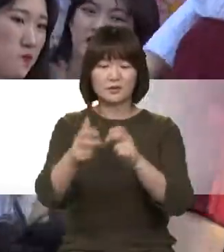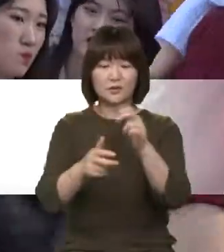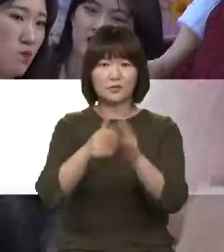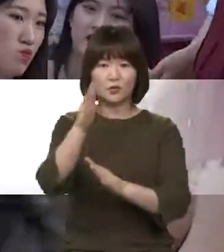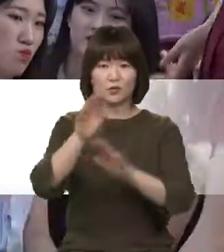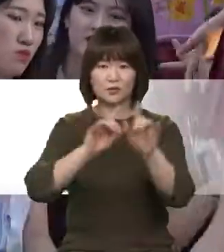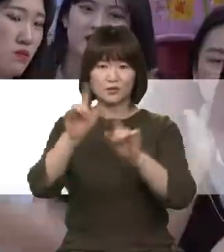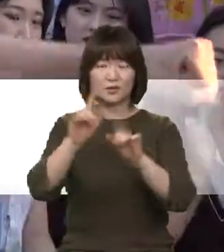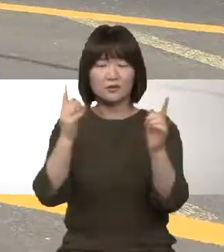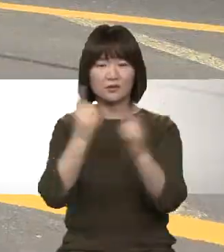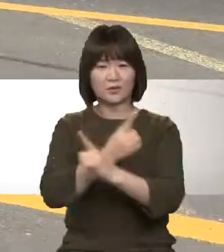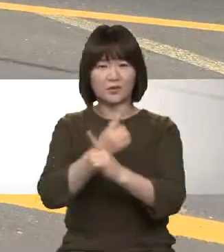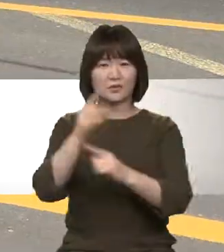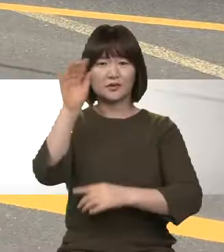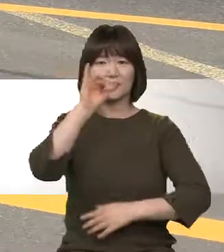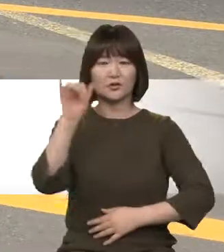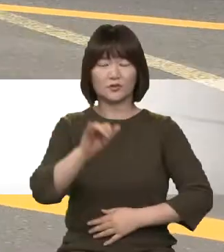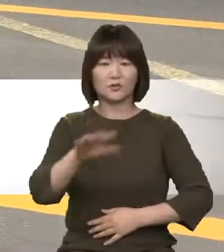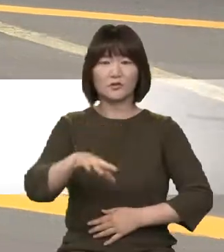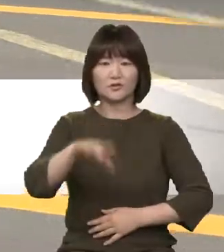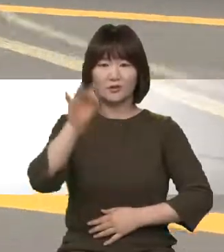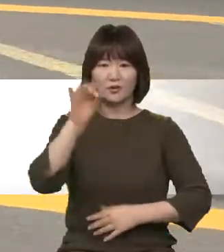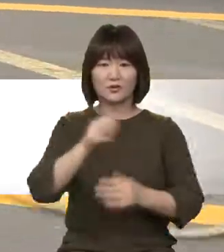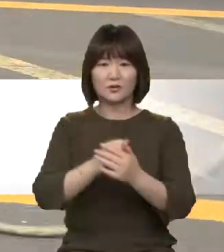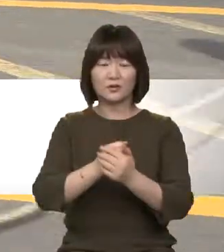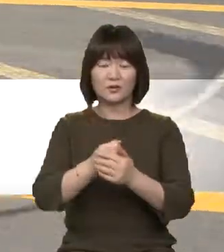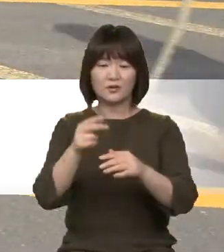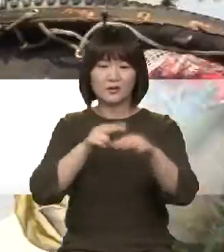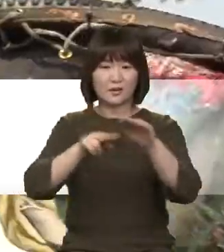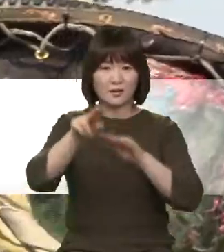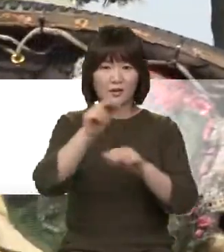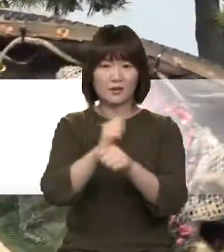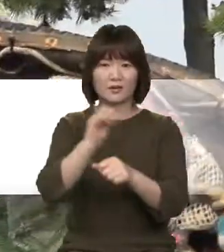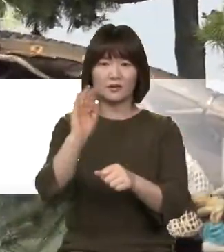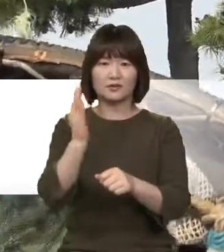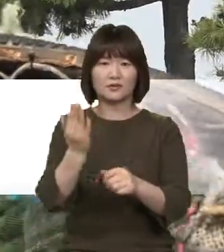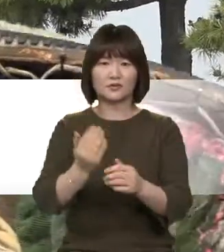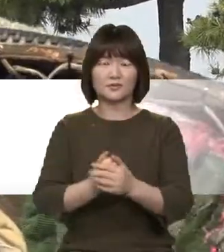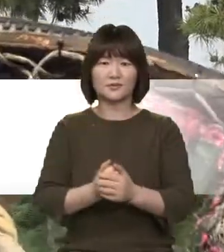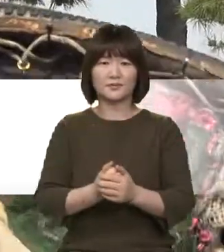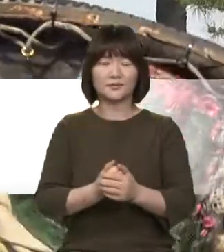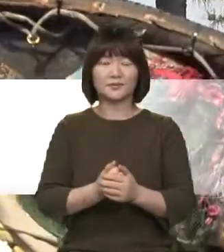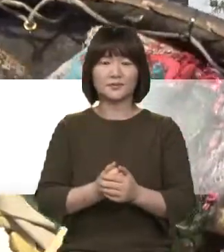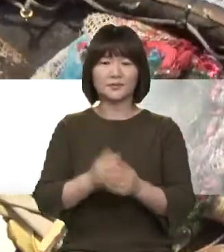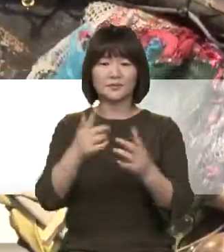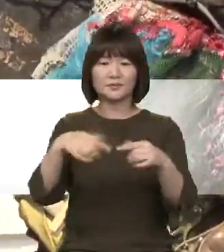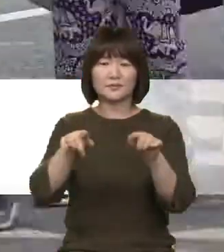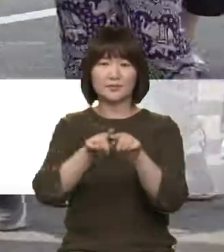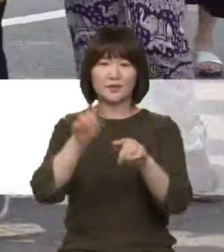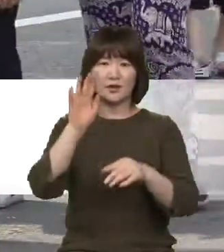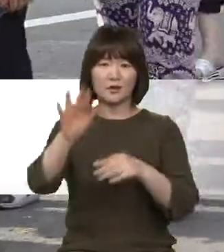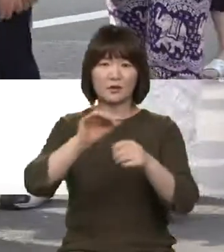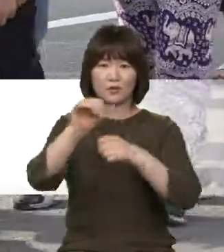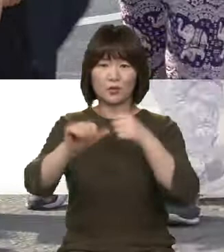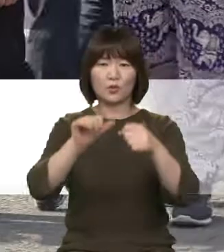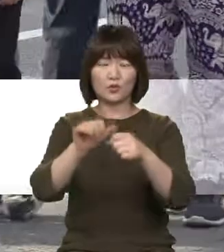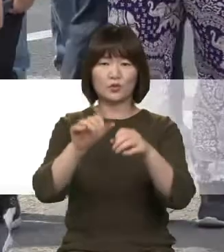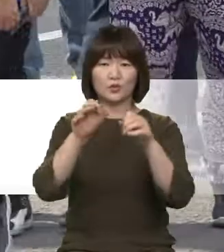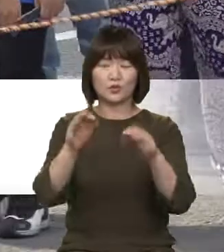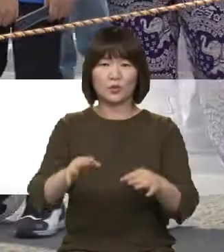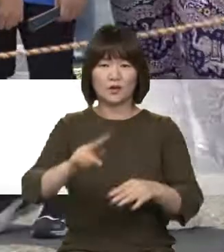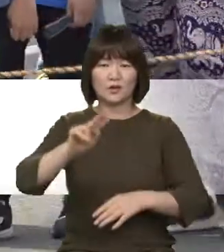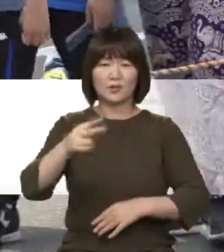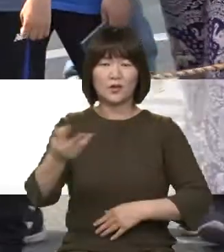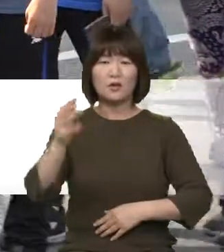산업도 시의 이미지를 벗고 전국 지자체 중 문화도 실 선도 그룹의 서게 됐습니다 이와 함께 향후